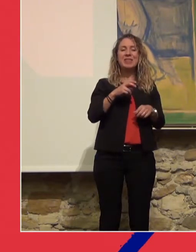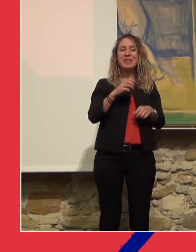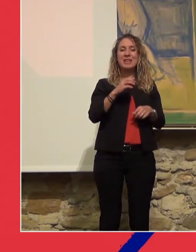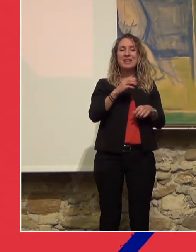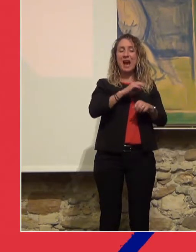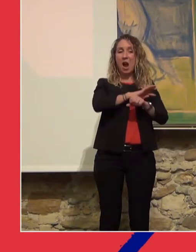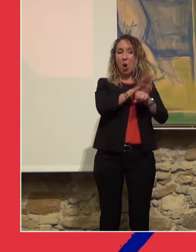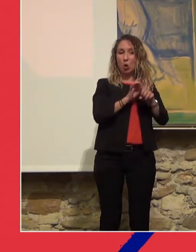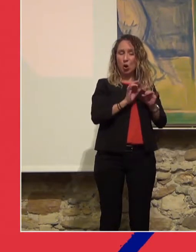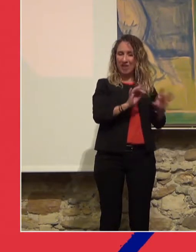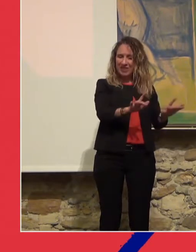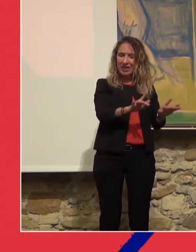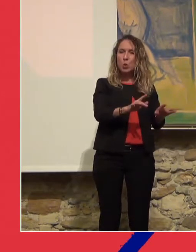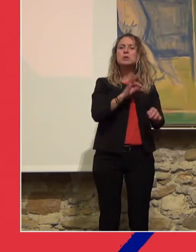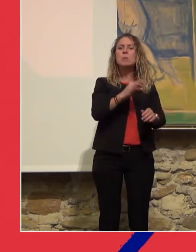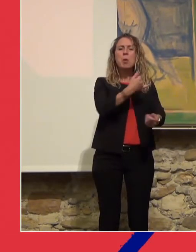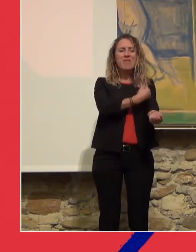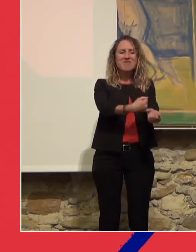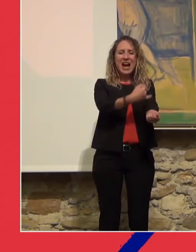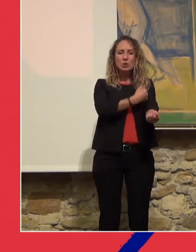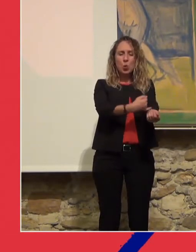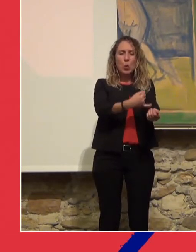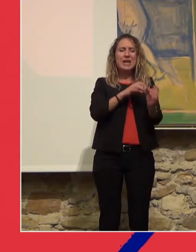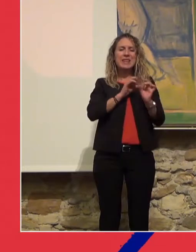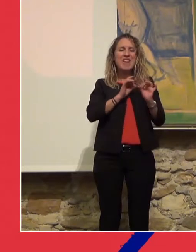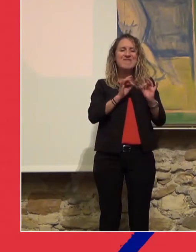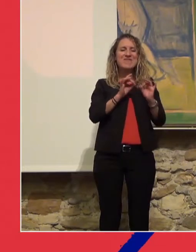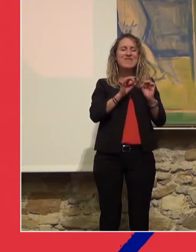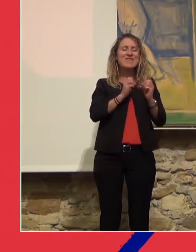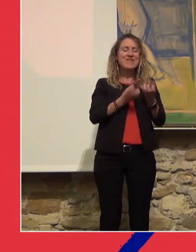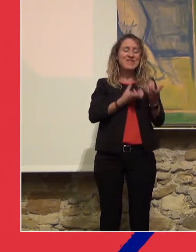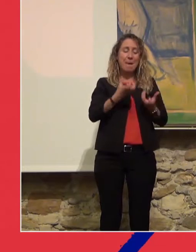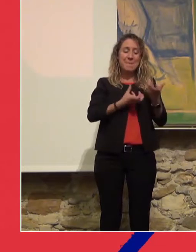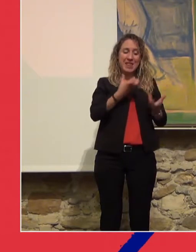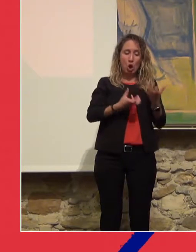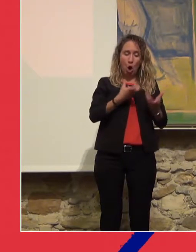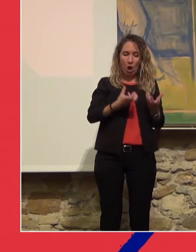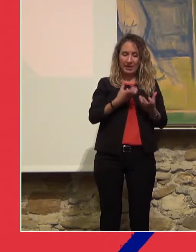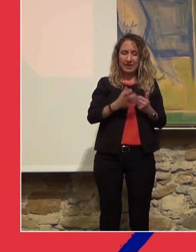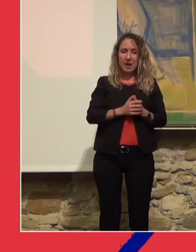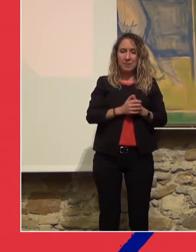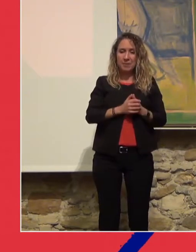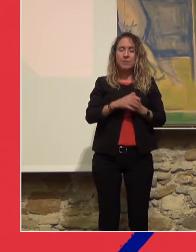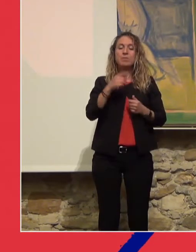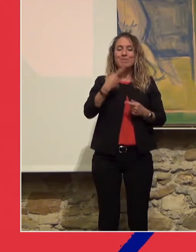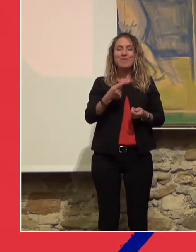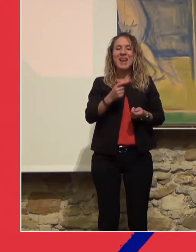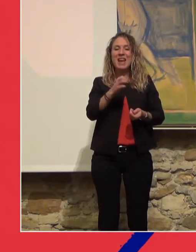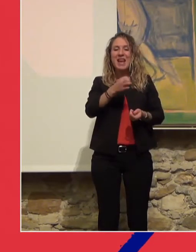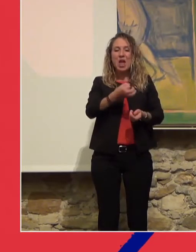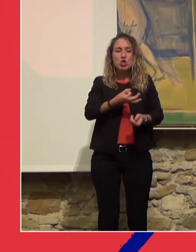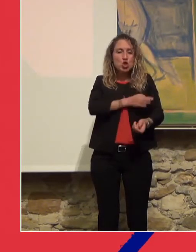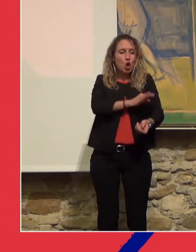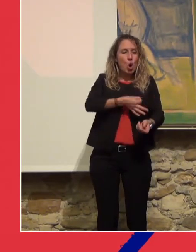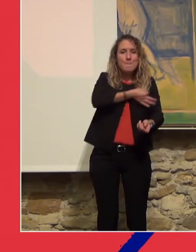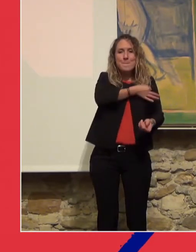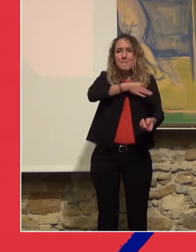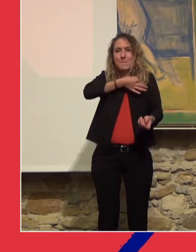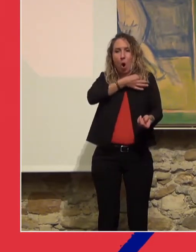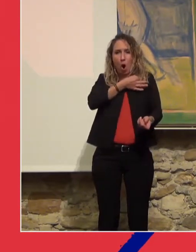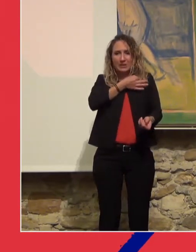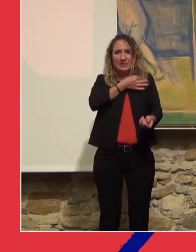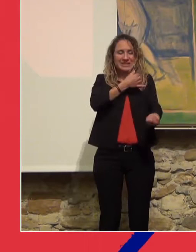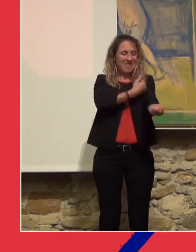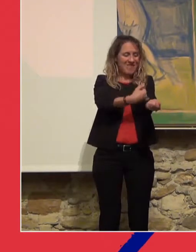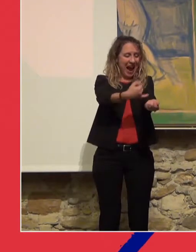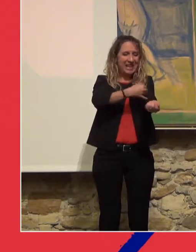infiammatoria, l'ultimo effetto della trombosi dei vasi polmonari che portava a morte improvvisa gli ammalati Covid. Quello